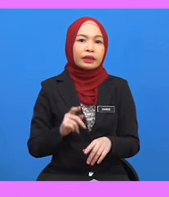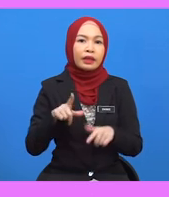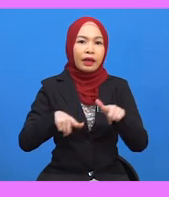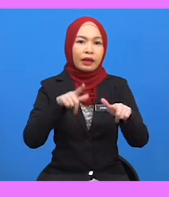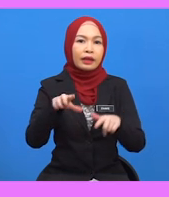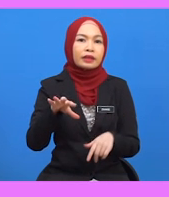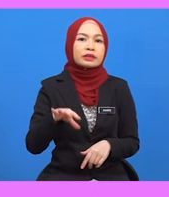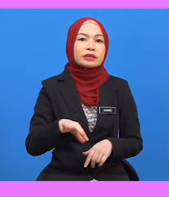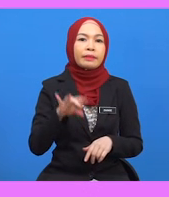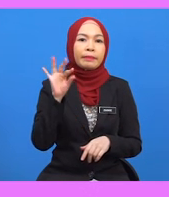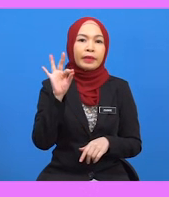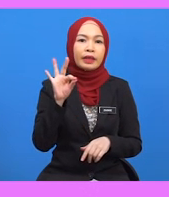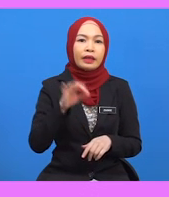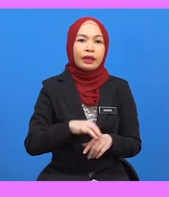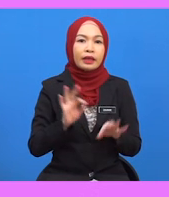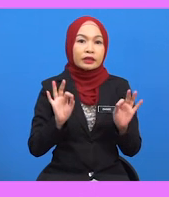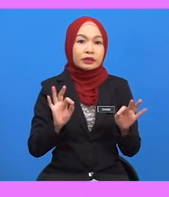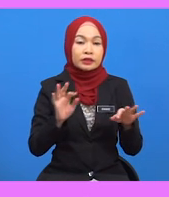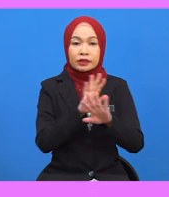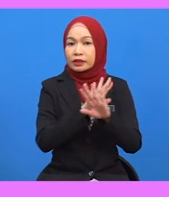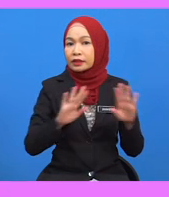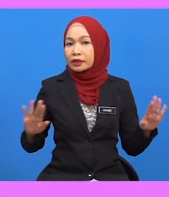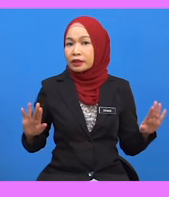7.2 jika tidak,